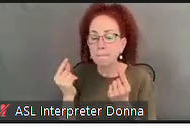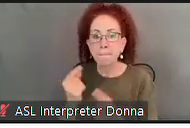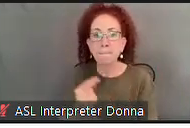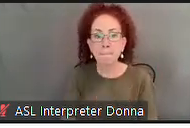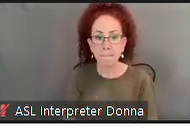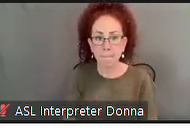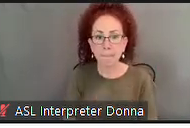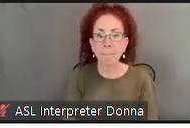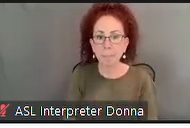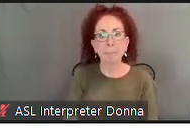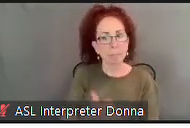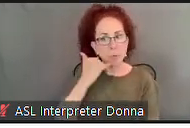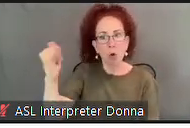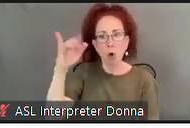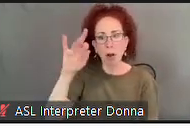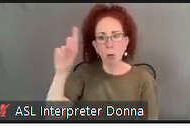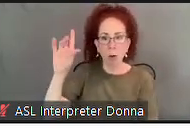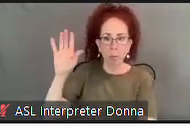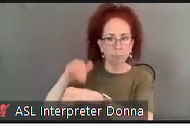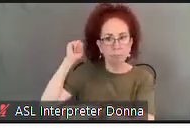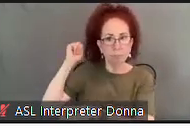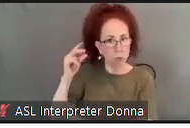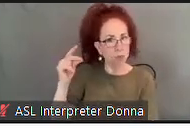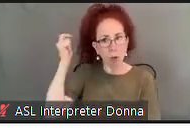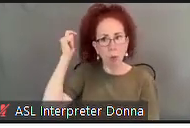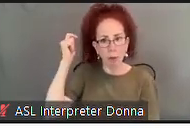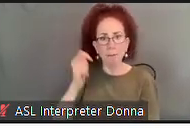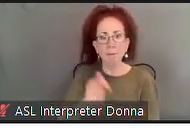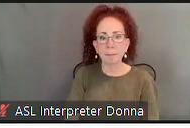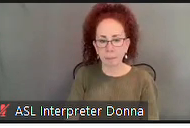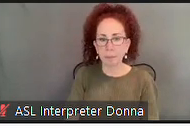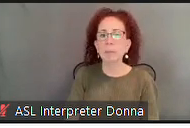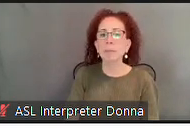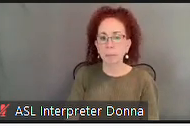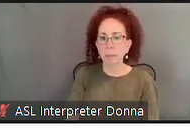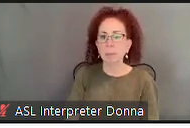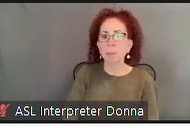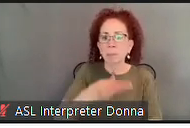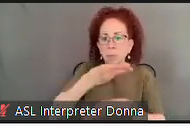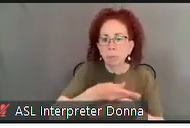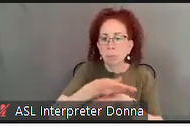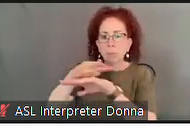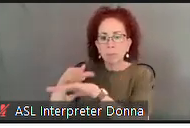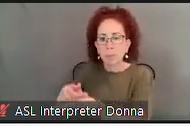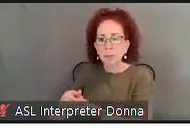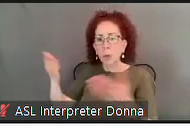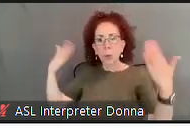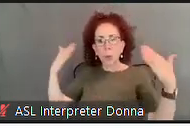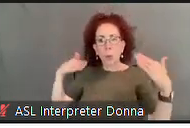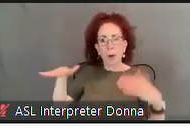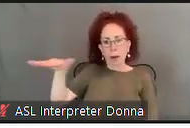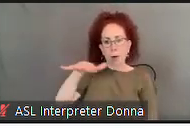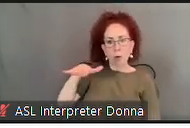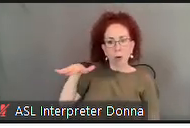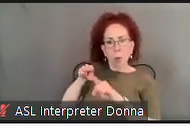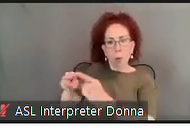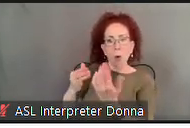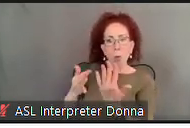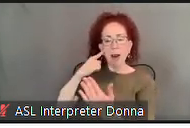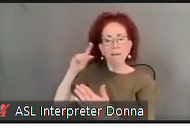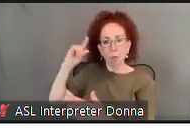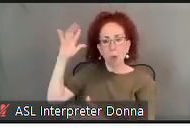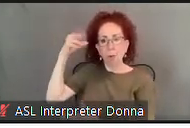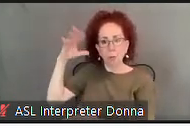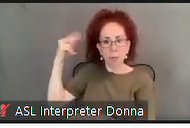如果感觉到有人，如果有人有这种情况的话，你们应该马上打电话给911。在